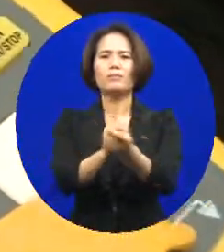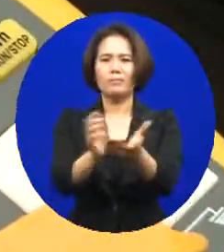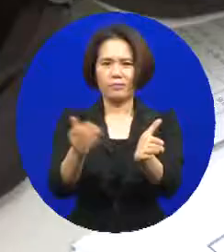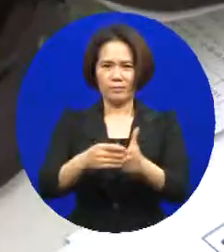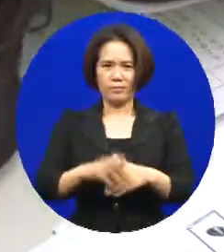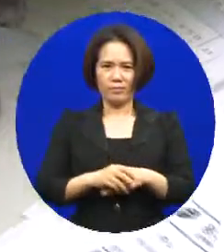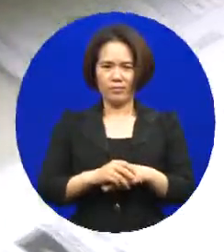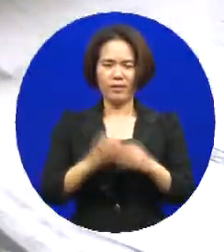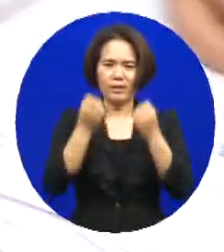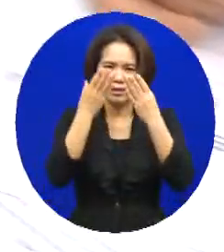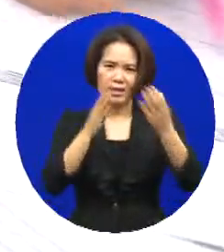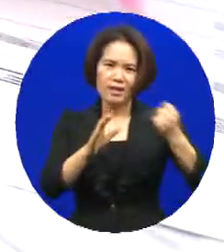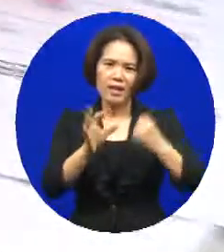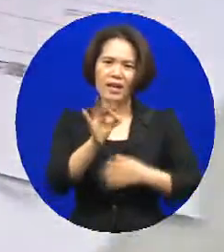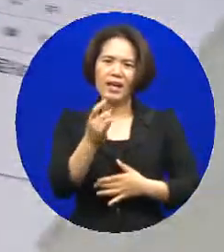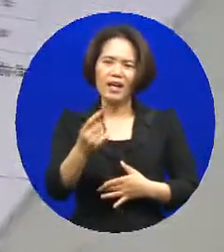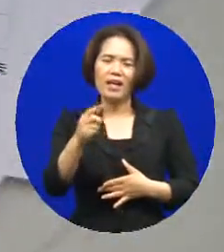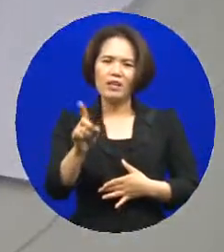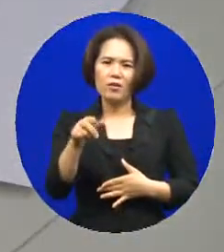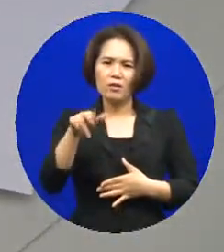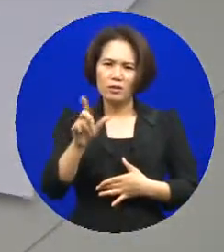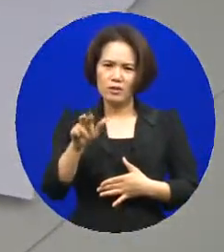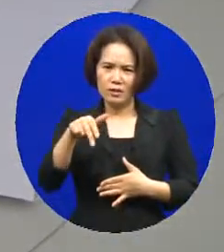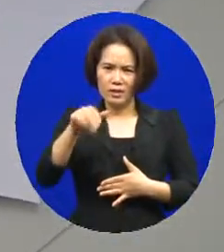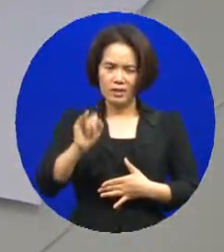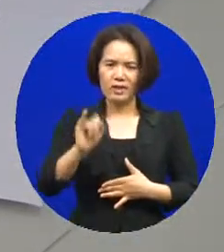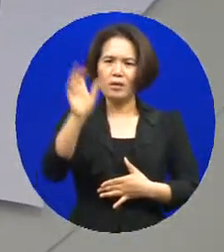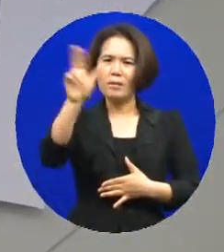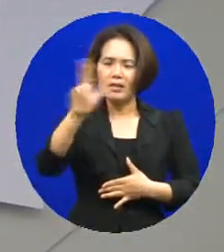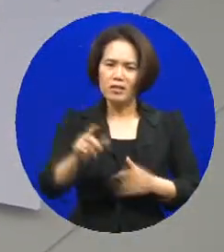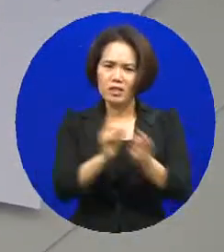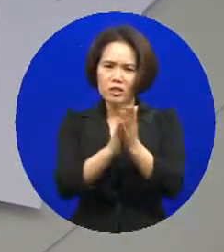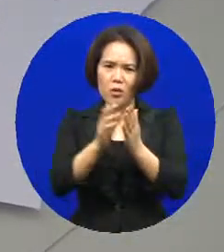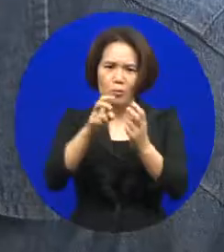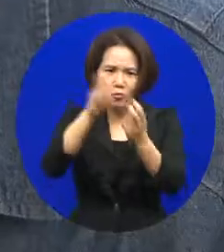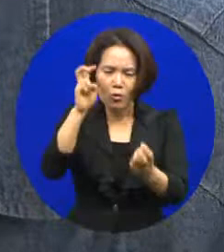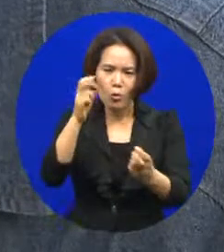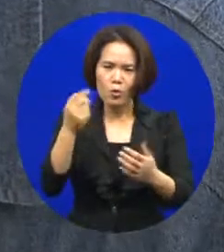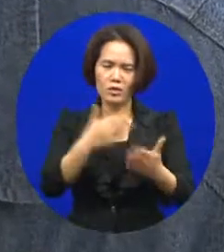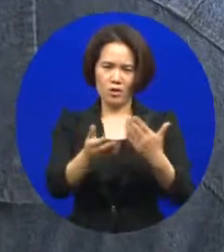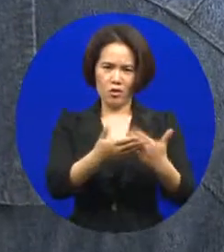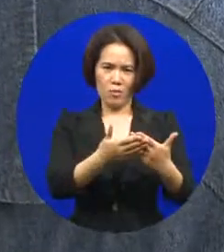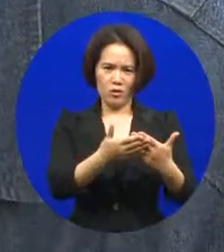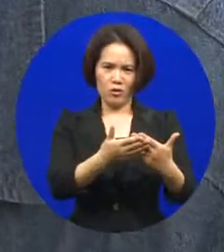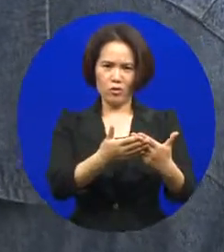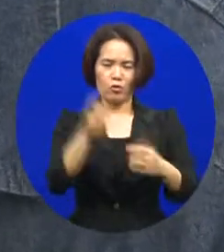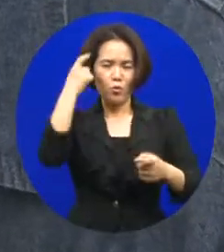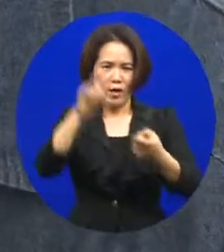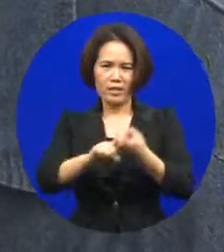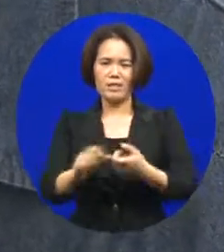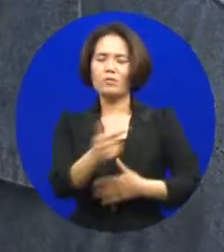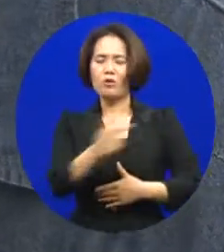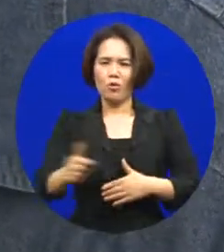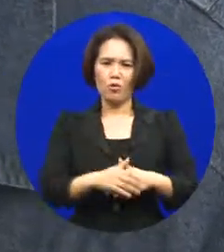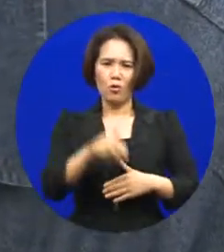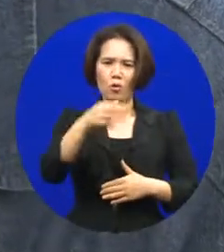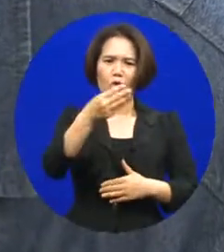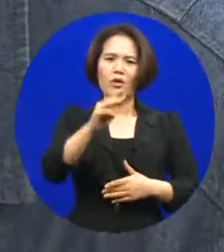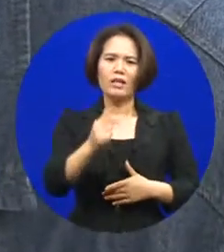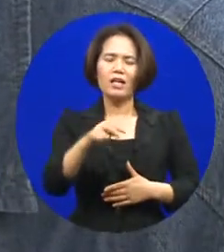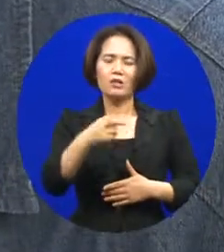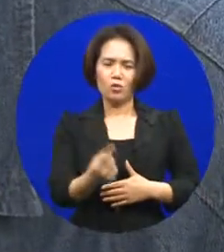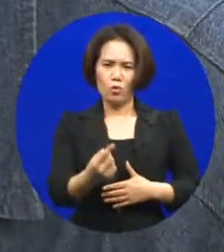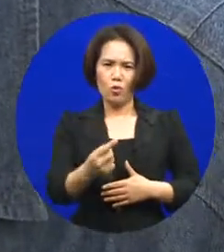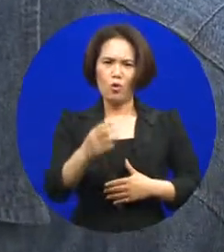됐습니다. 또 신재생에너지 발전기를 직접 보고 체험할 수 있도록 해 방문객들의 눈길을 끌었고 탄소 포인트